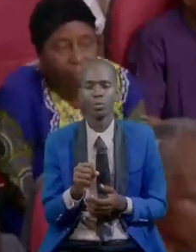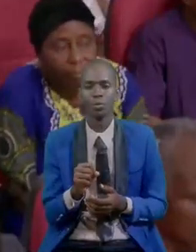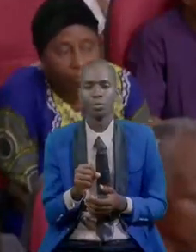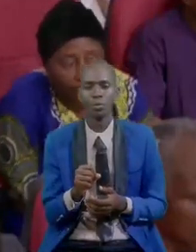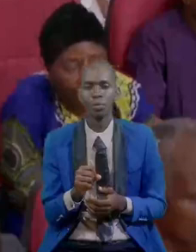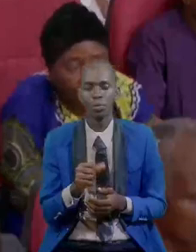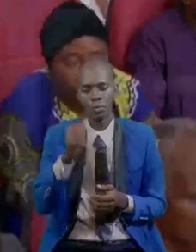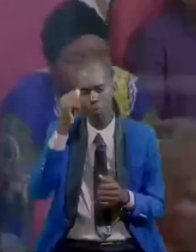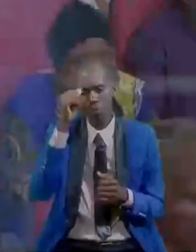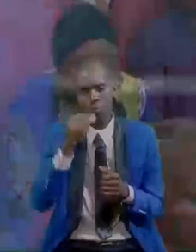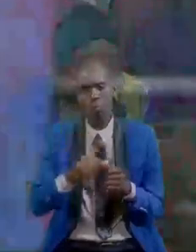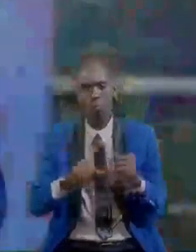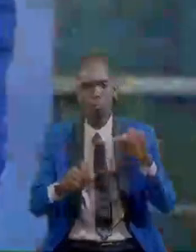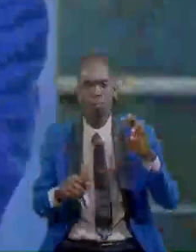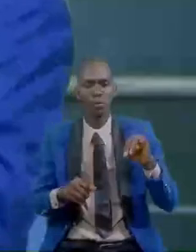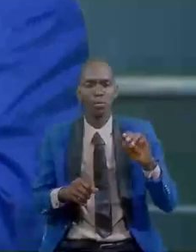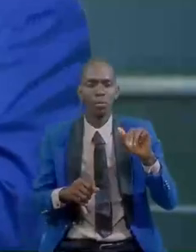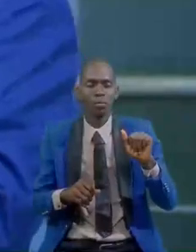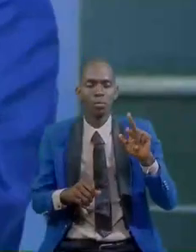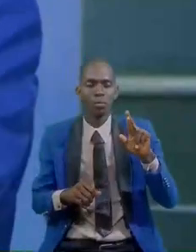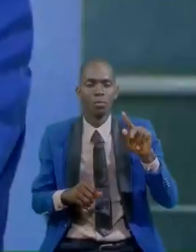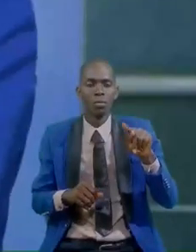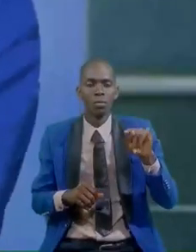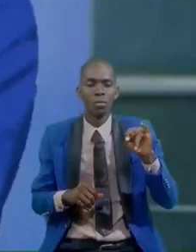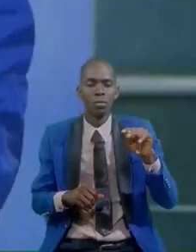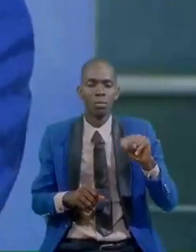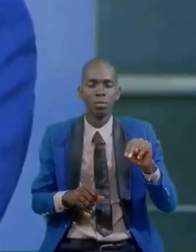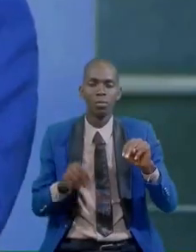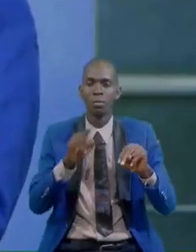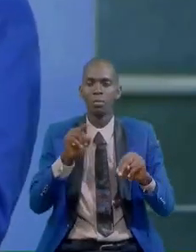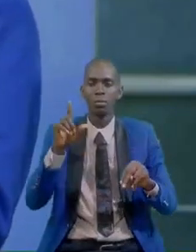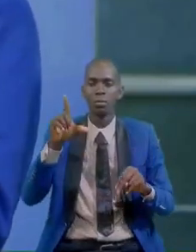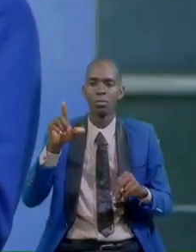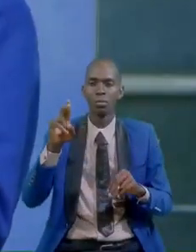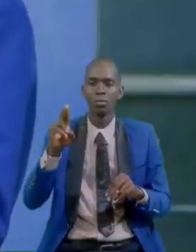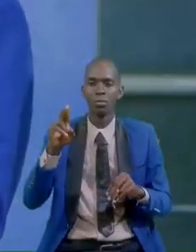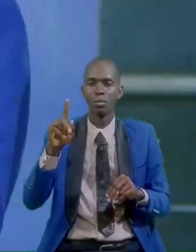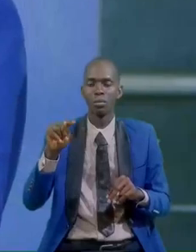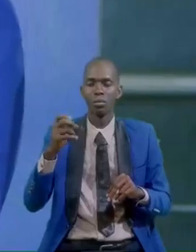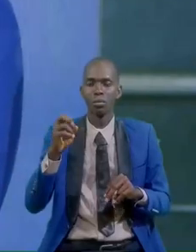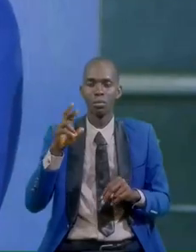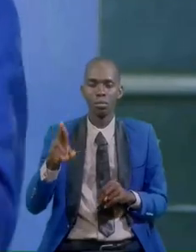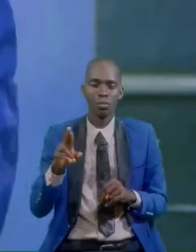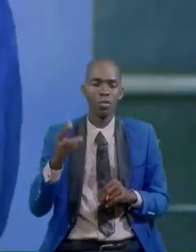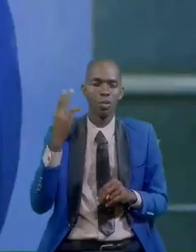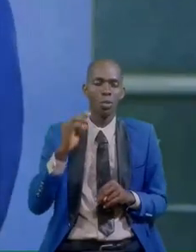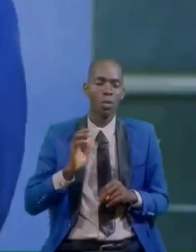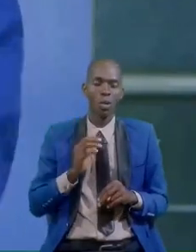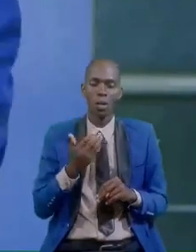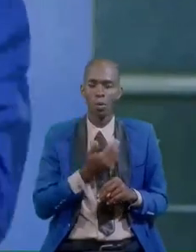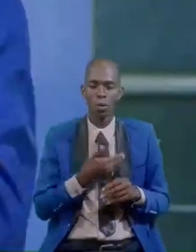Rappelez-vous de Martin Luther. Il était le précurseur et au fronton de la